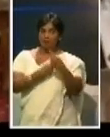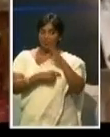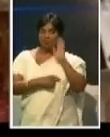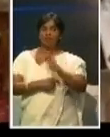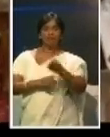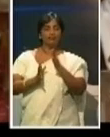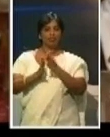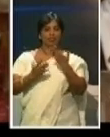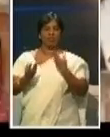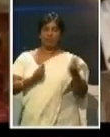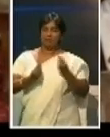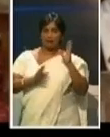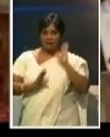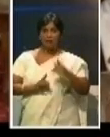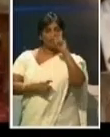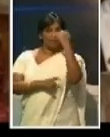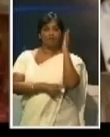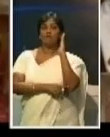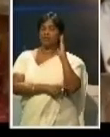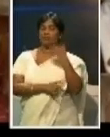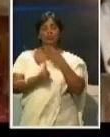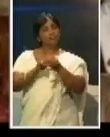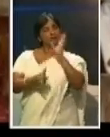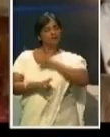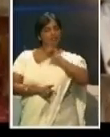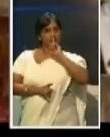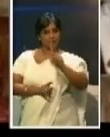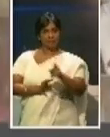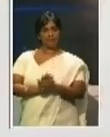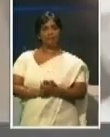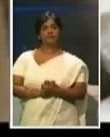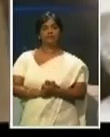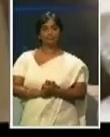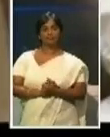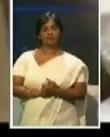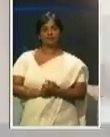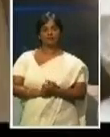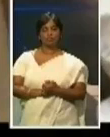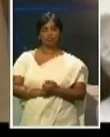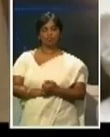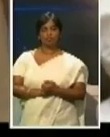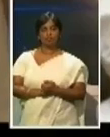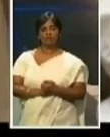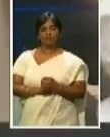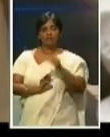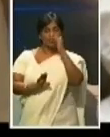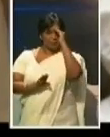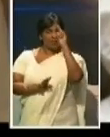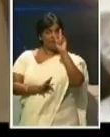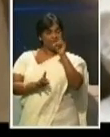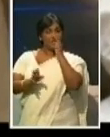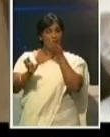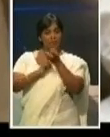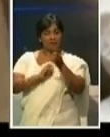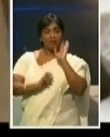පිළිබඳව සෑහීමකට පත් නොවන බව කාදිනල් හිමිපාණන් ජනාධිපතිතුමාට කියා සිටියා. පාස්කු බෝම්බ ප්‍රහාරය, ඒ